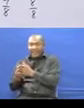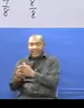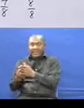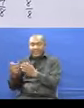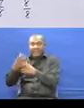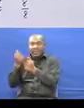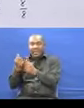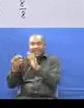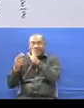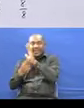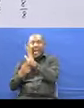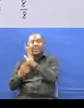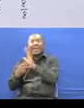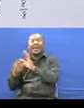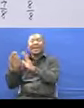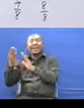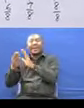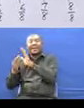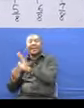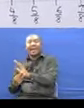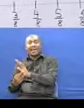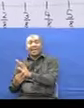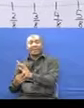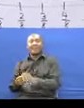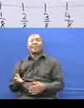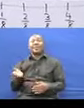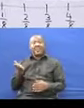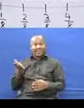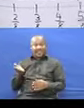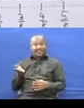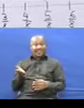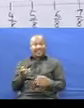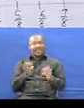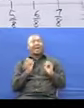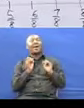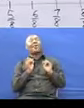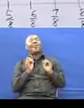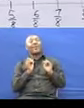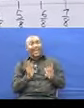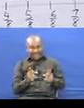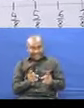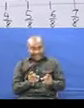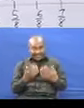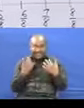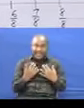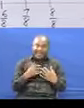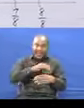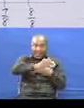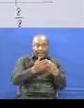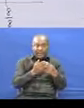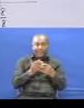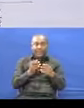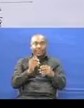unapata saba ya nane. Ndiyo hivi. Aha, basi ukirudi kwenye swali letu, kama kawaida,